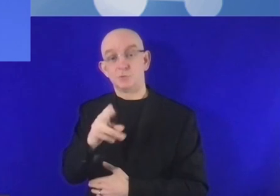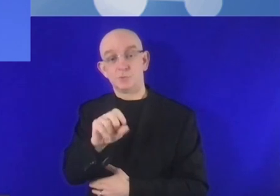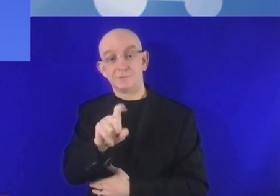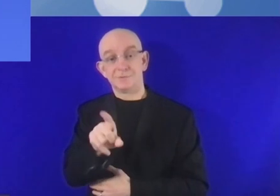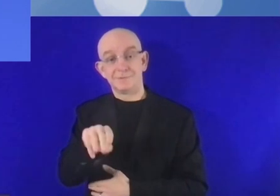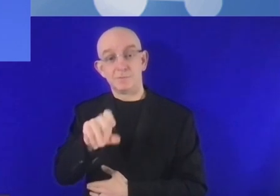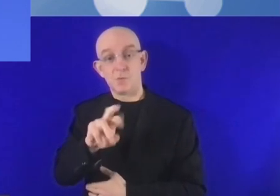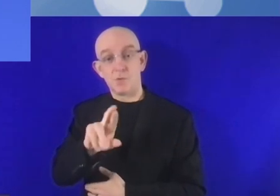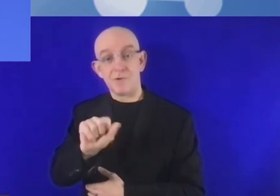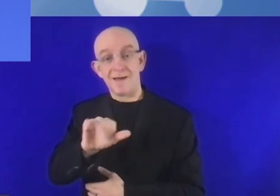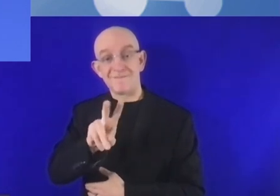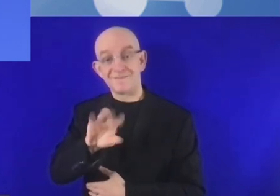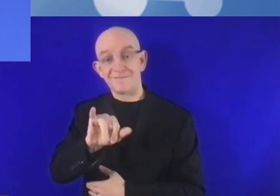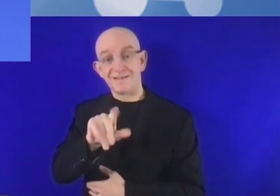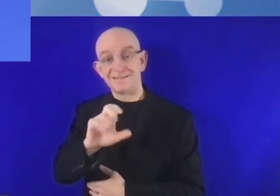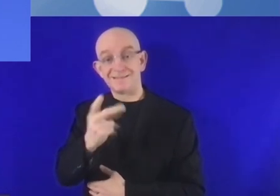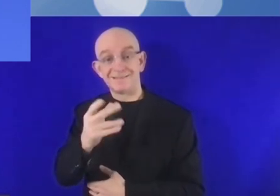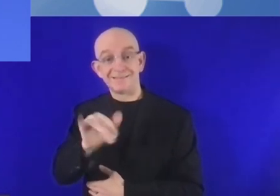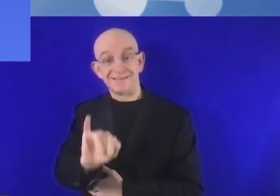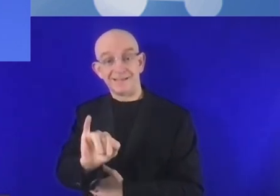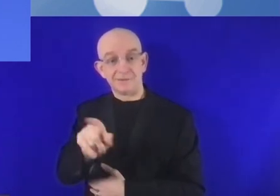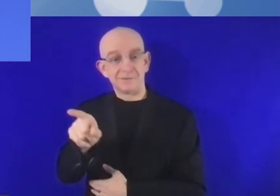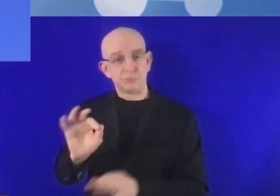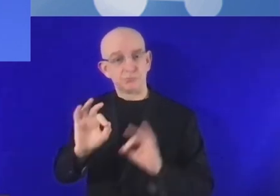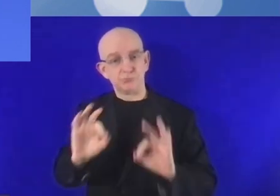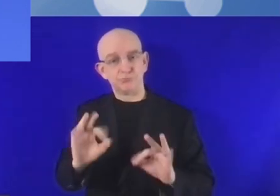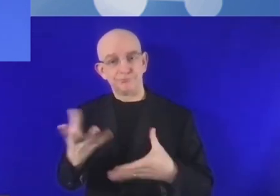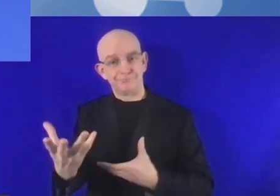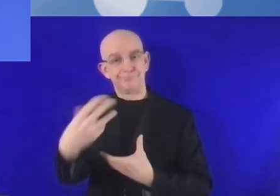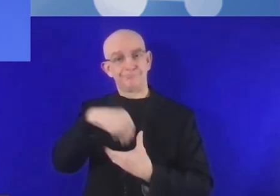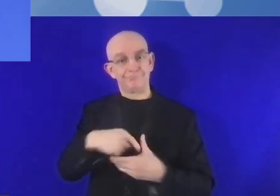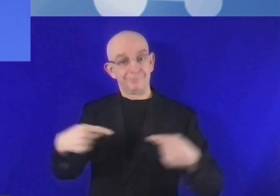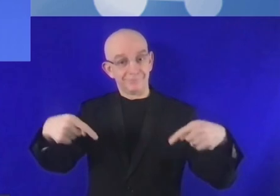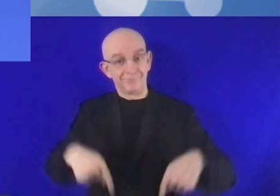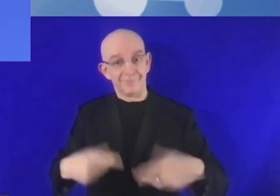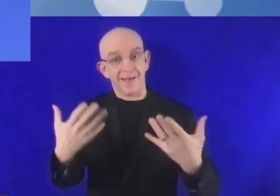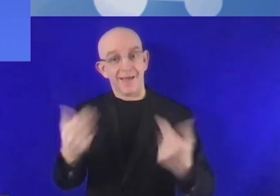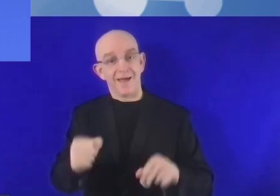Mateusza Morawieckiego w tej ceremonii otwarcia.